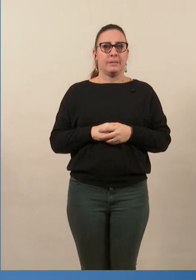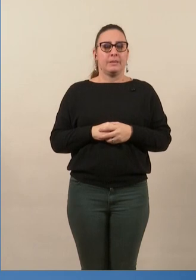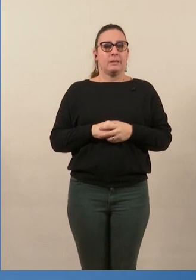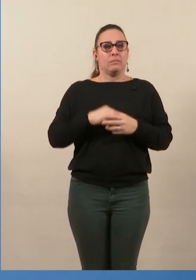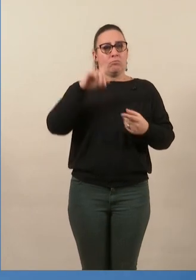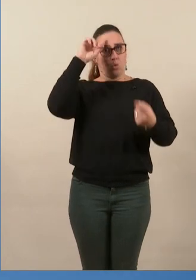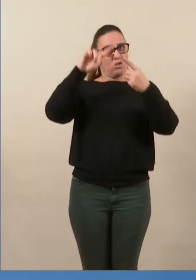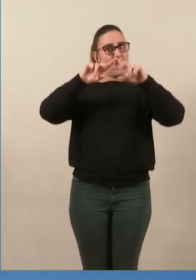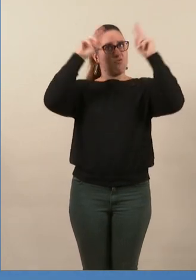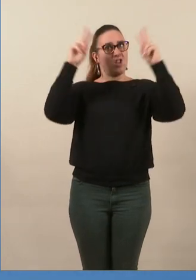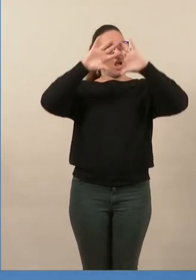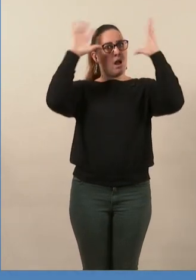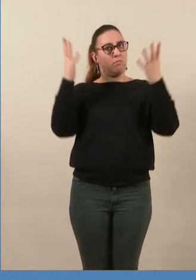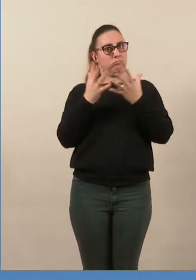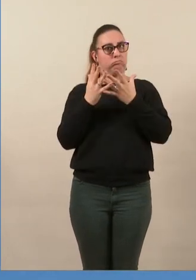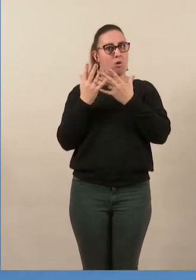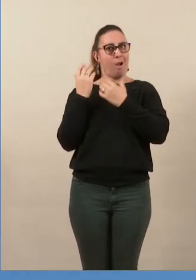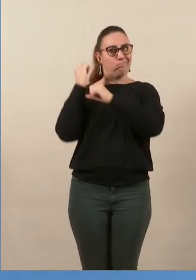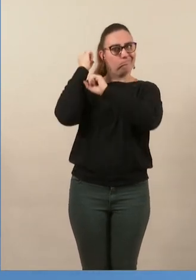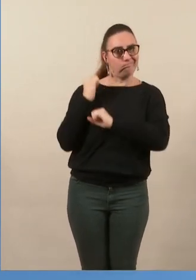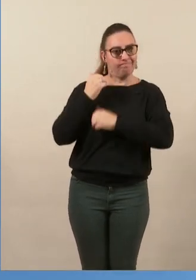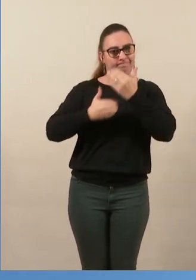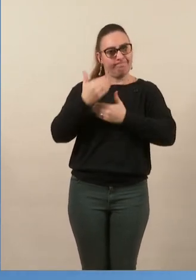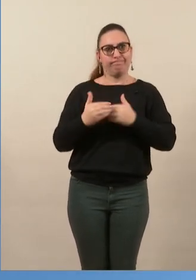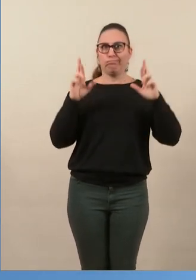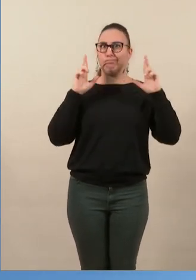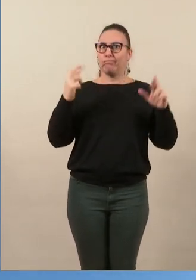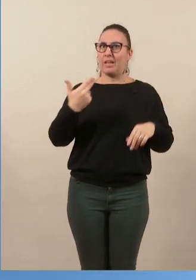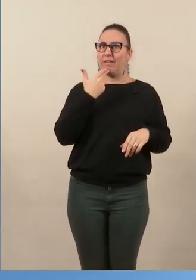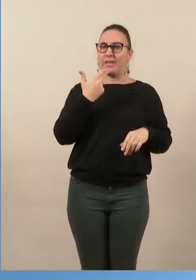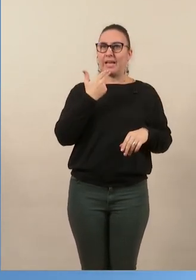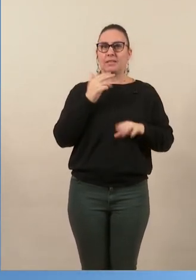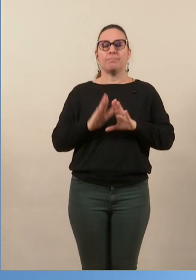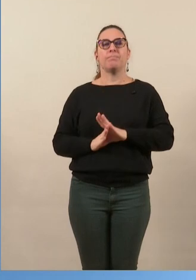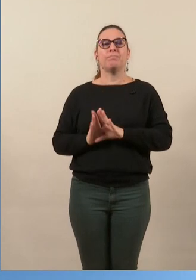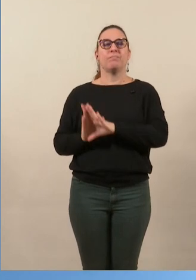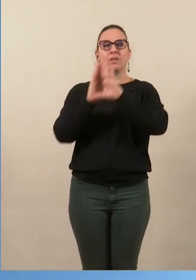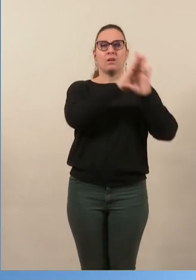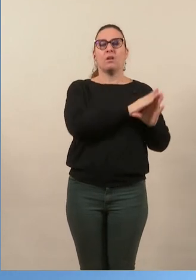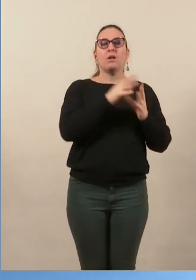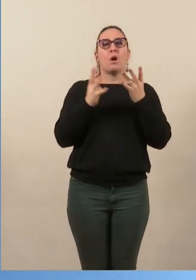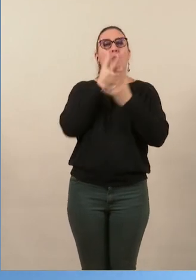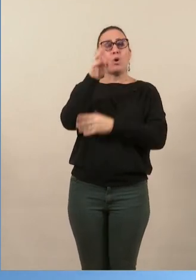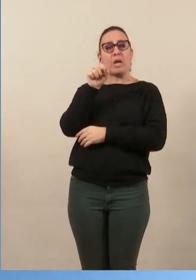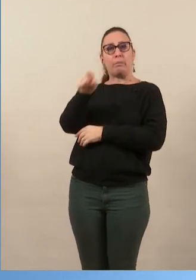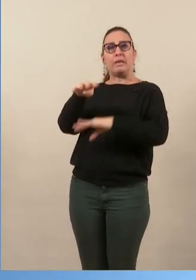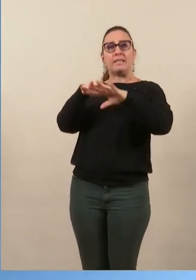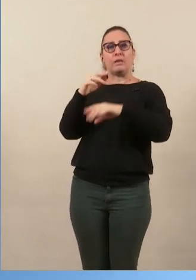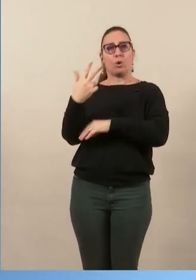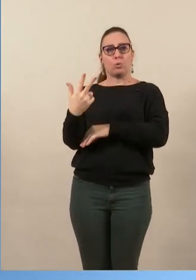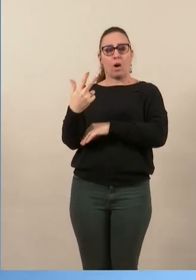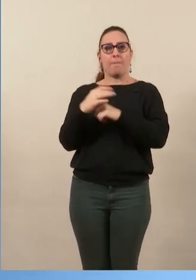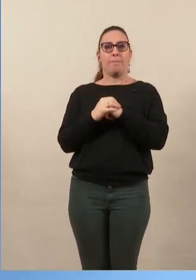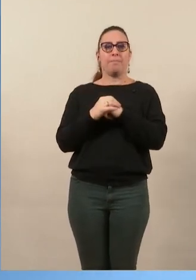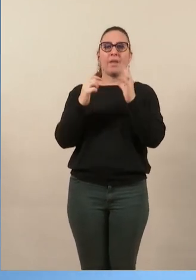porté et euh je l'espère efficace concernant maintenant les projets du secteur 3 euh les enjeux de